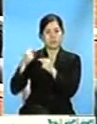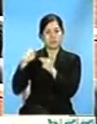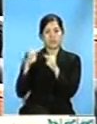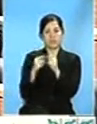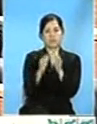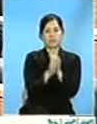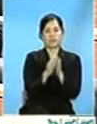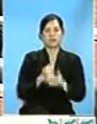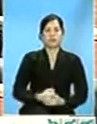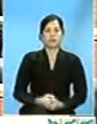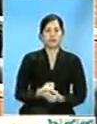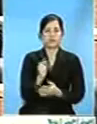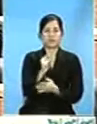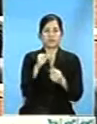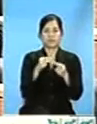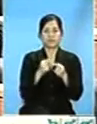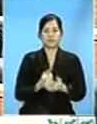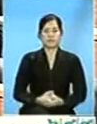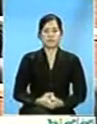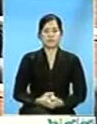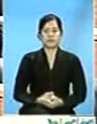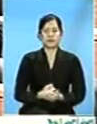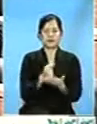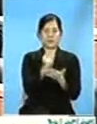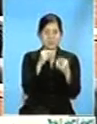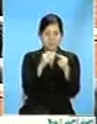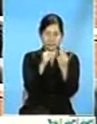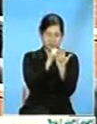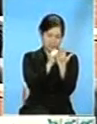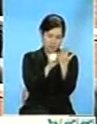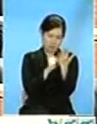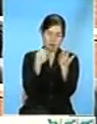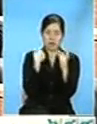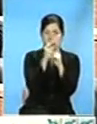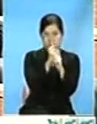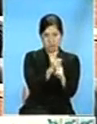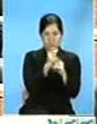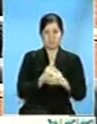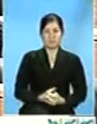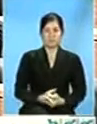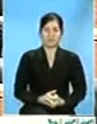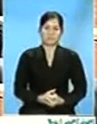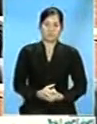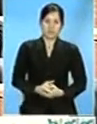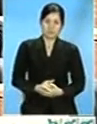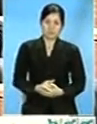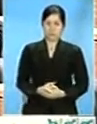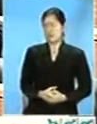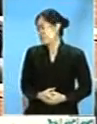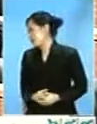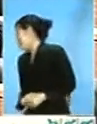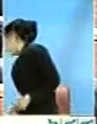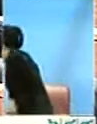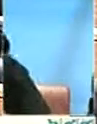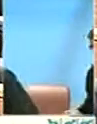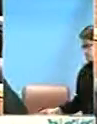ผมเชื่อเหมือนกับที่ท่านเชื่อนี่แหละครับแล้วในร่างของผมก็เขียนมาในลักษณะนั้นแต่ท่านต้องกำหนดกรอบกติกาให้ชัดเจนครับ